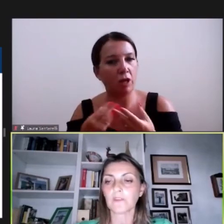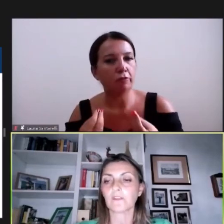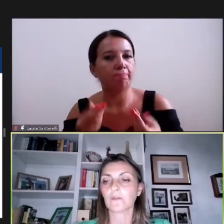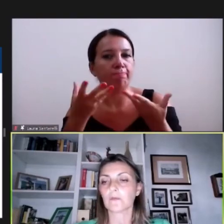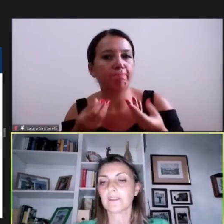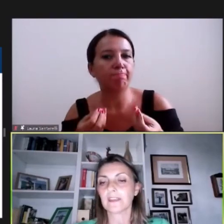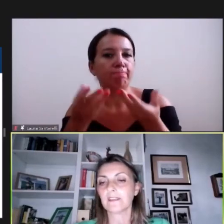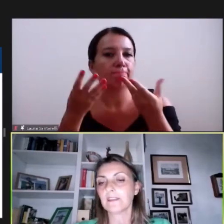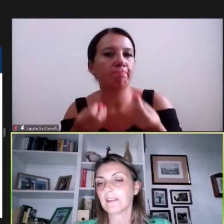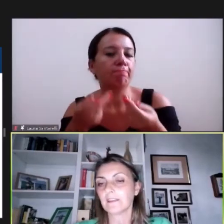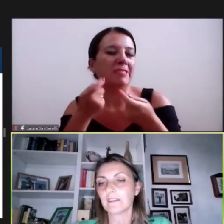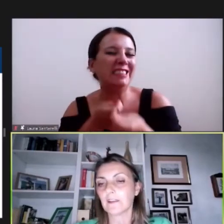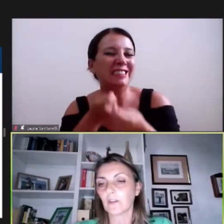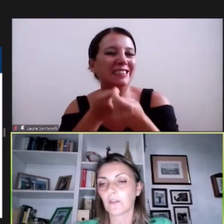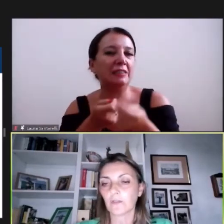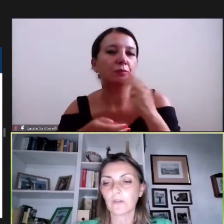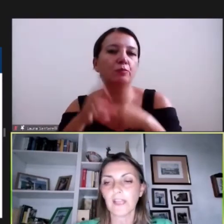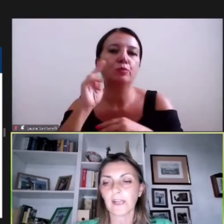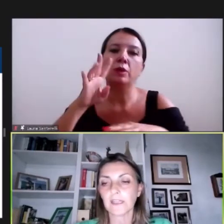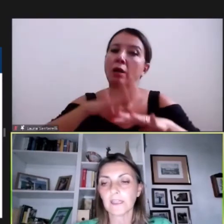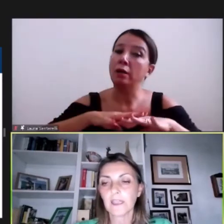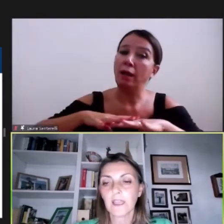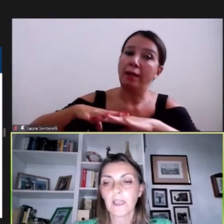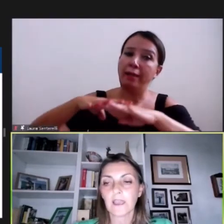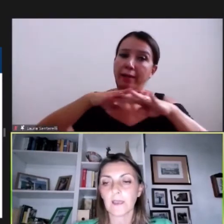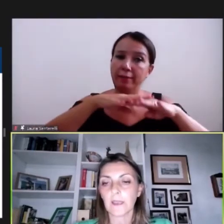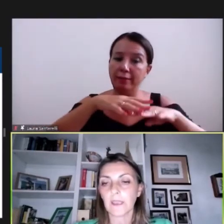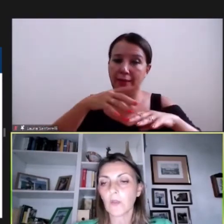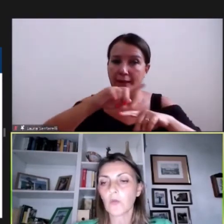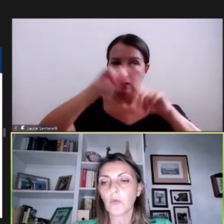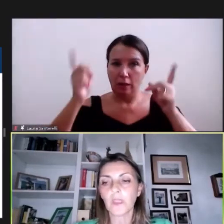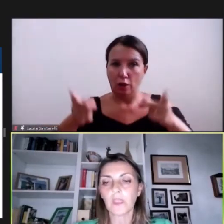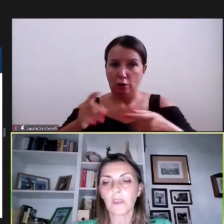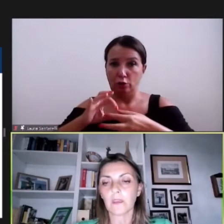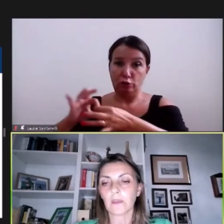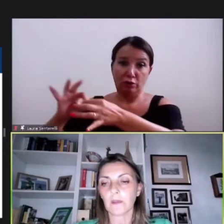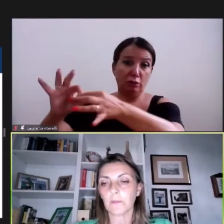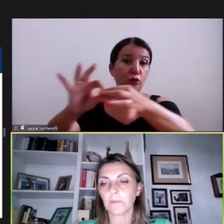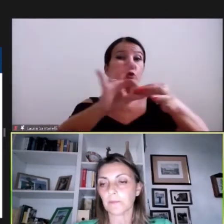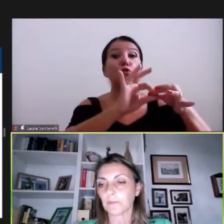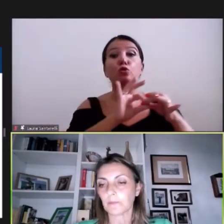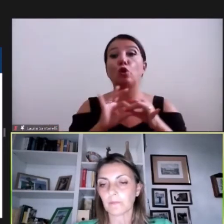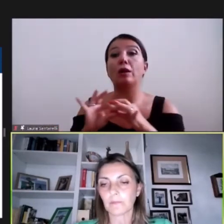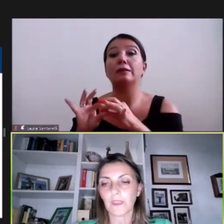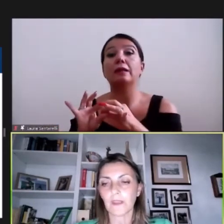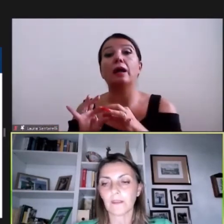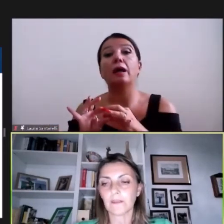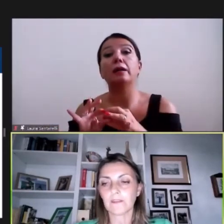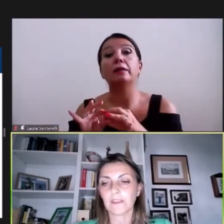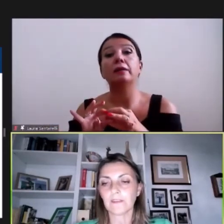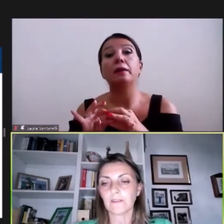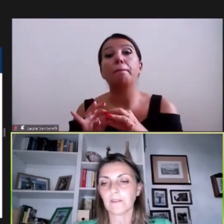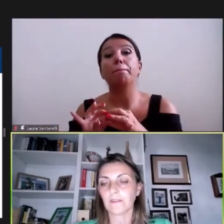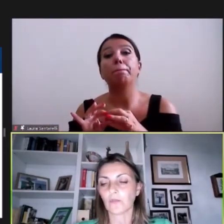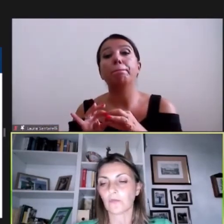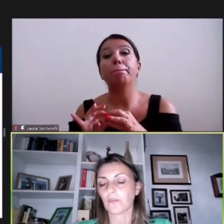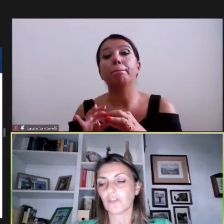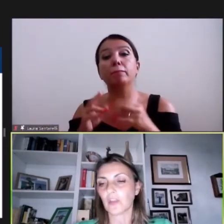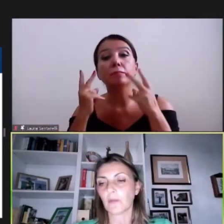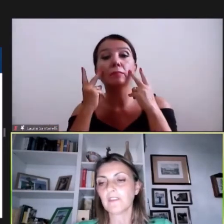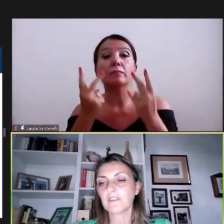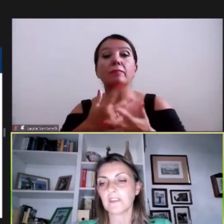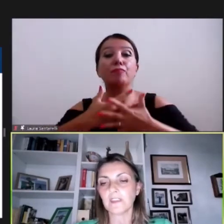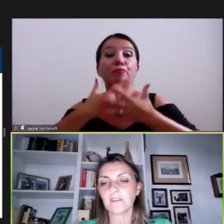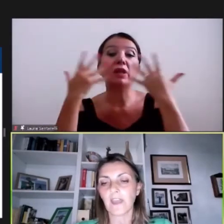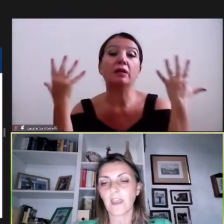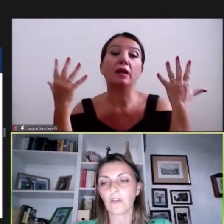Quindi questi sono una serie di reti di negozi solidali in cui diciamo,